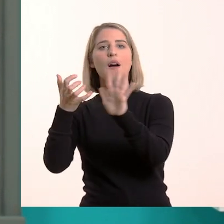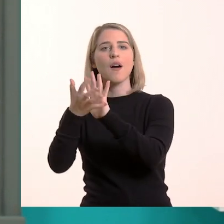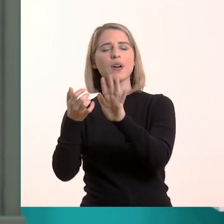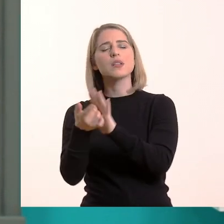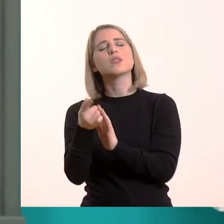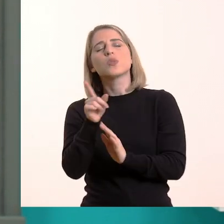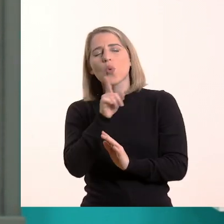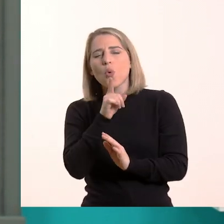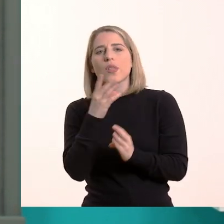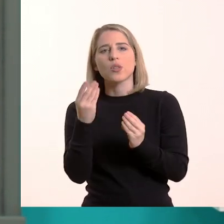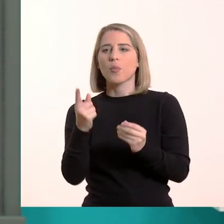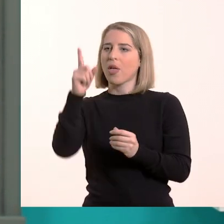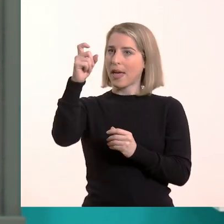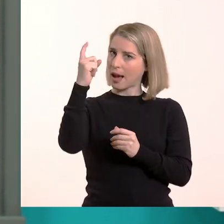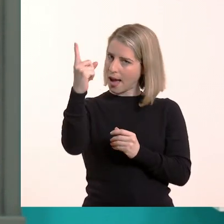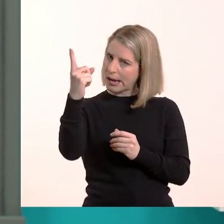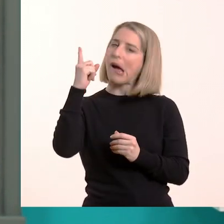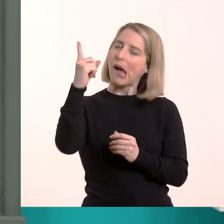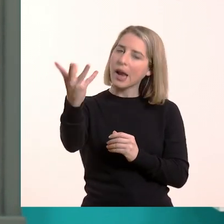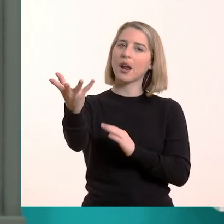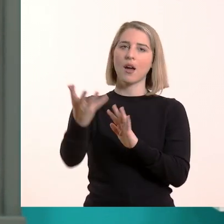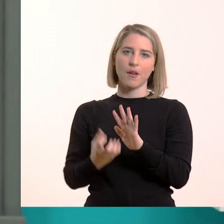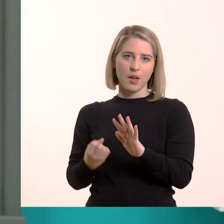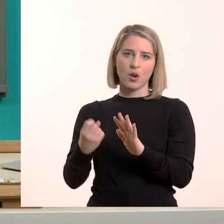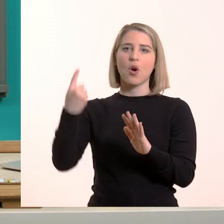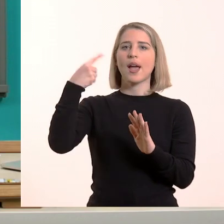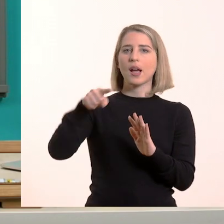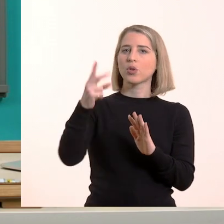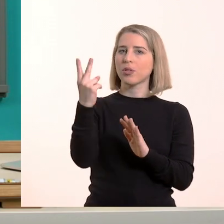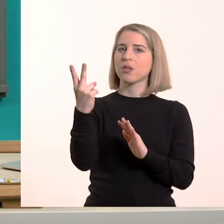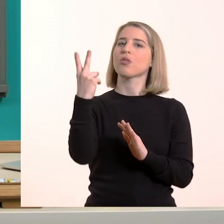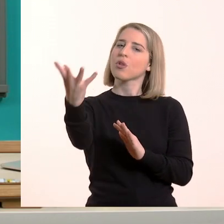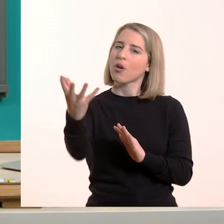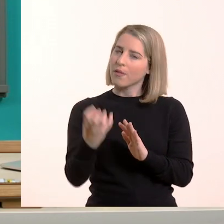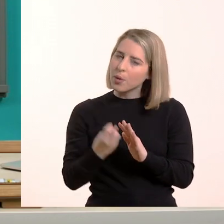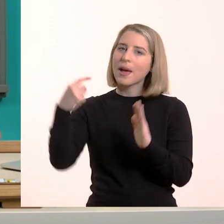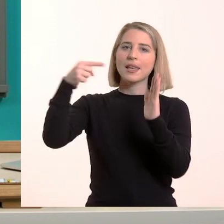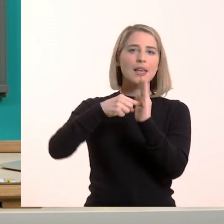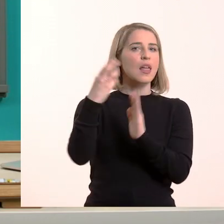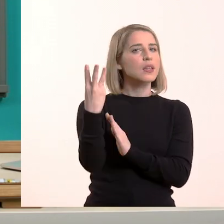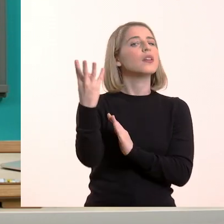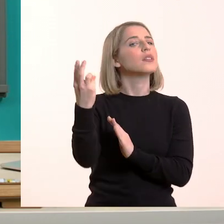μηδενικά όσα έχει το 10, το 100 ή το 1000. Για να πάμε και σε ένα άλλο πρόβλημα.